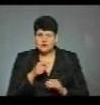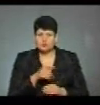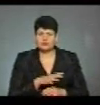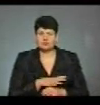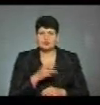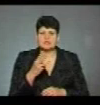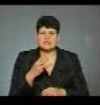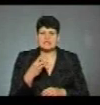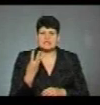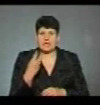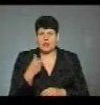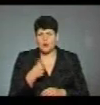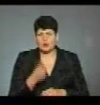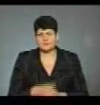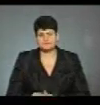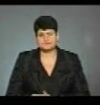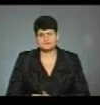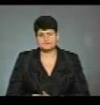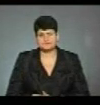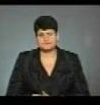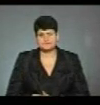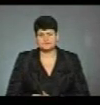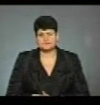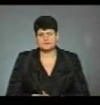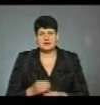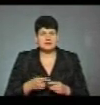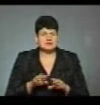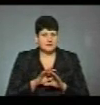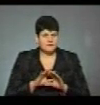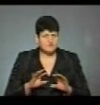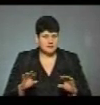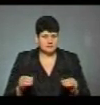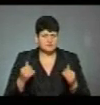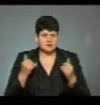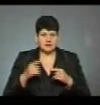було 33 роки. Це вся інформація на цю